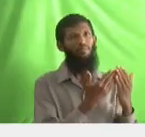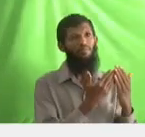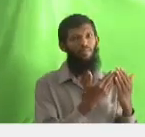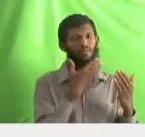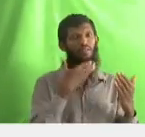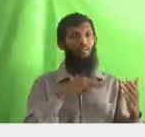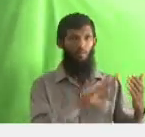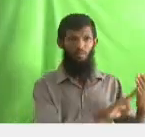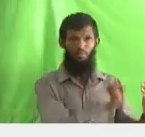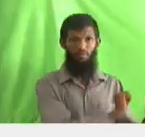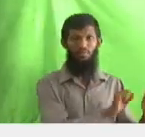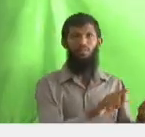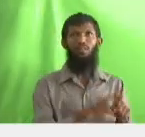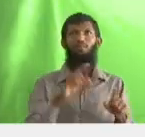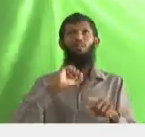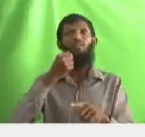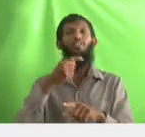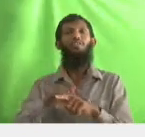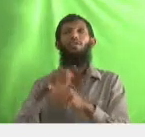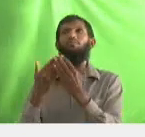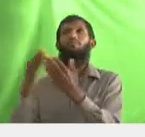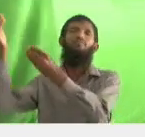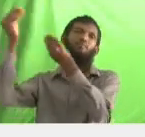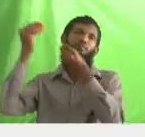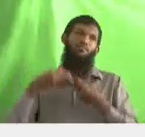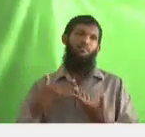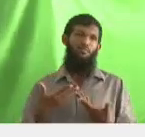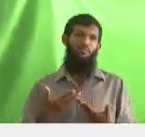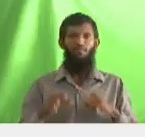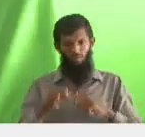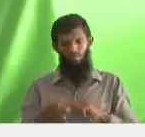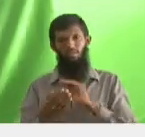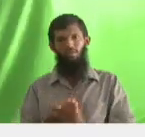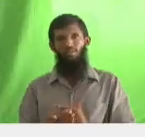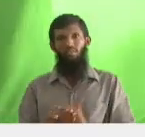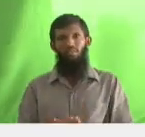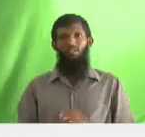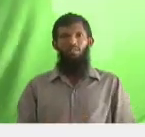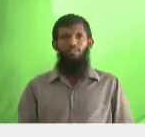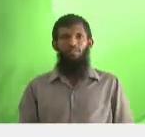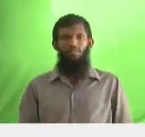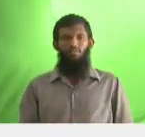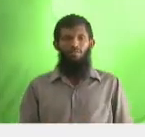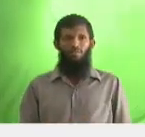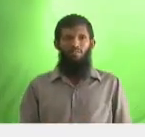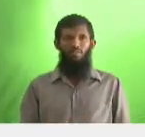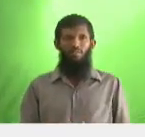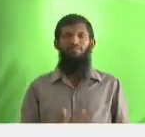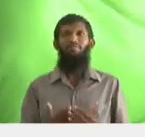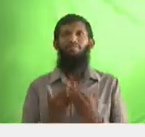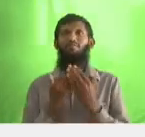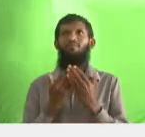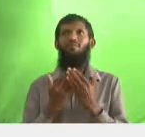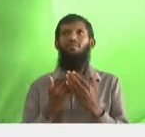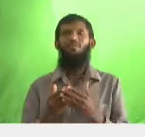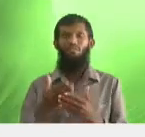ya ayyuhal ladhina amanu sallu alayhi wa sallimu taslima allahumma fasalli wa sallim wa barik